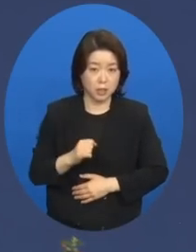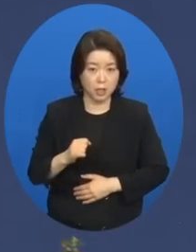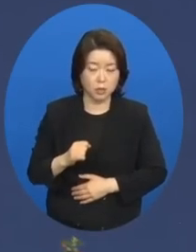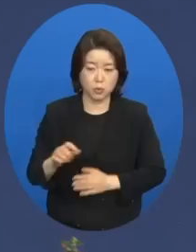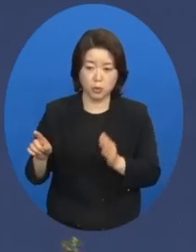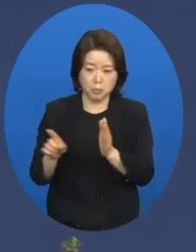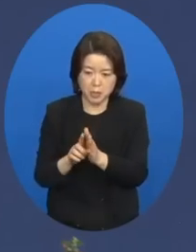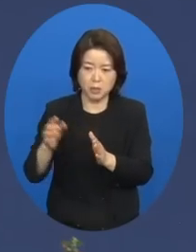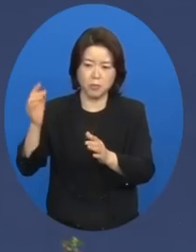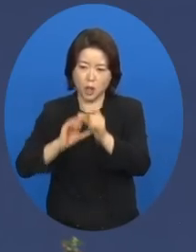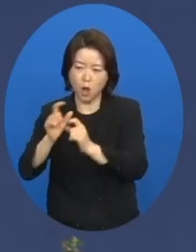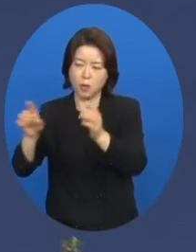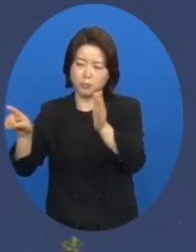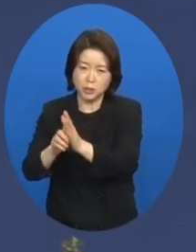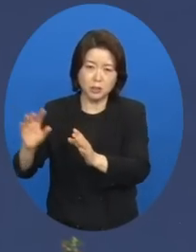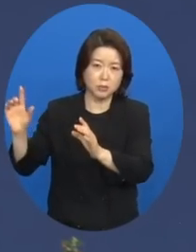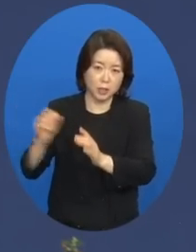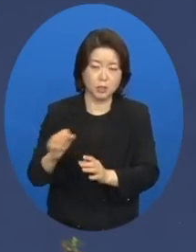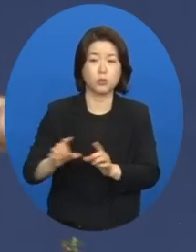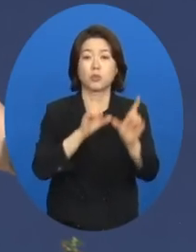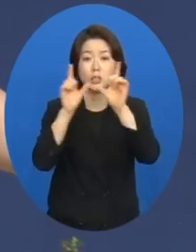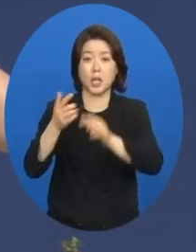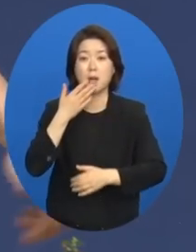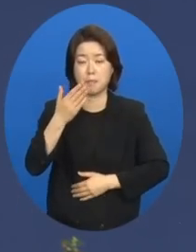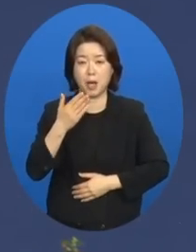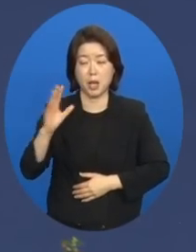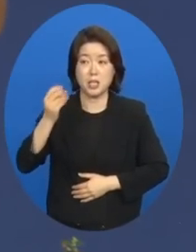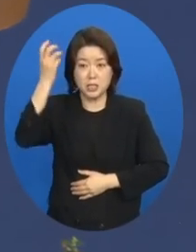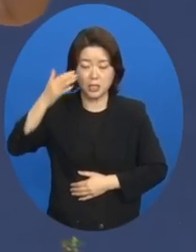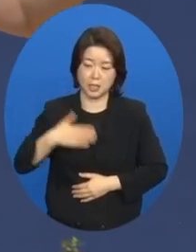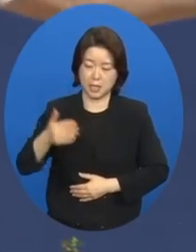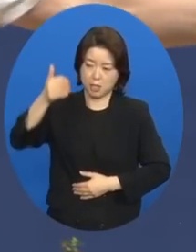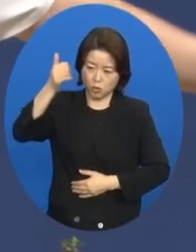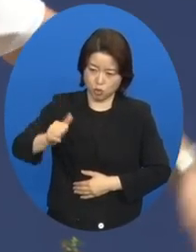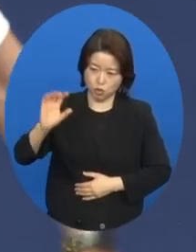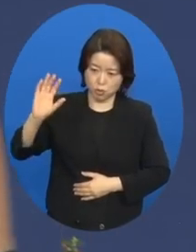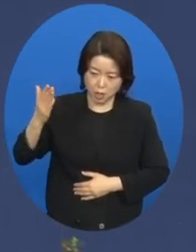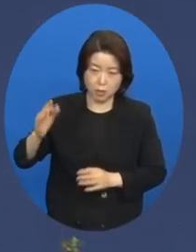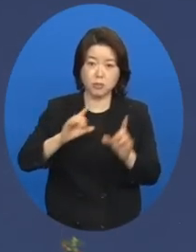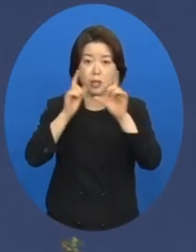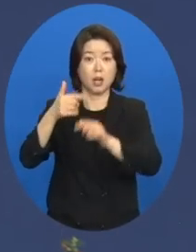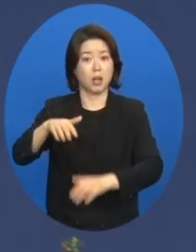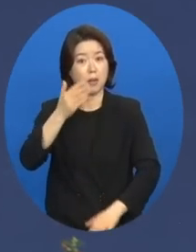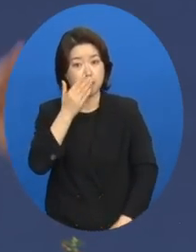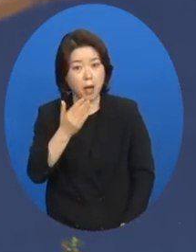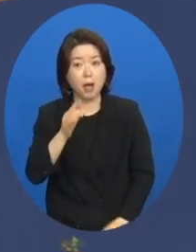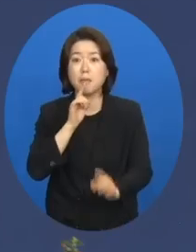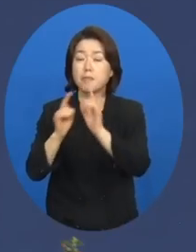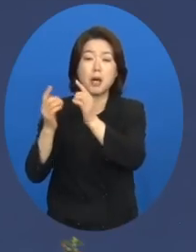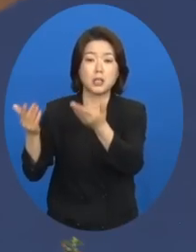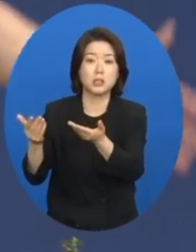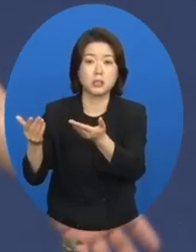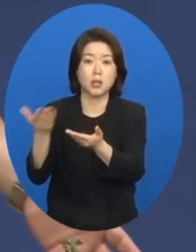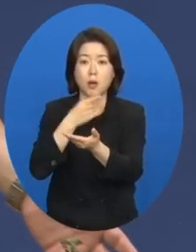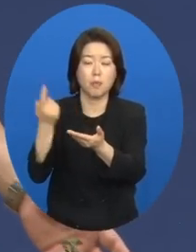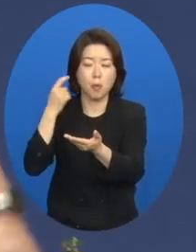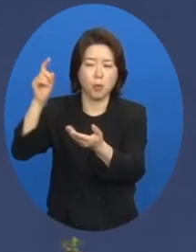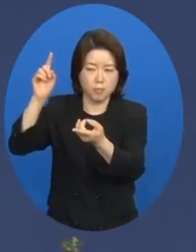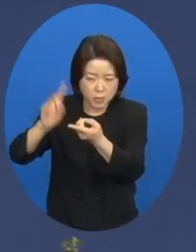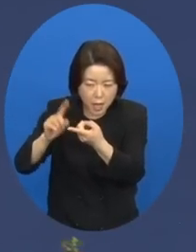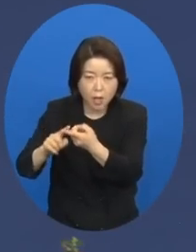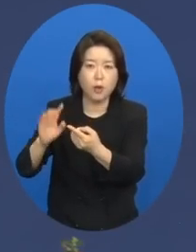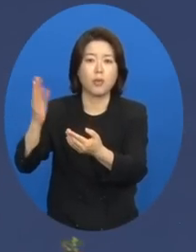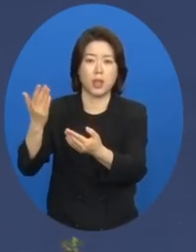믿음에서 믿음으로 살아가도록 성령님이 내 주인이여 살아가시게 되었다 라고 말씀한 게 복음을 복음되게